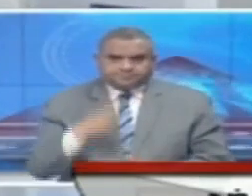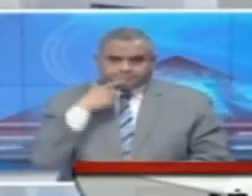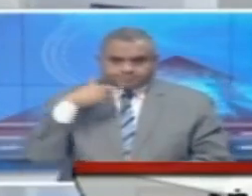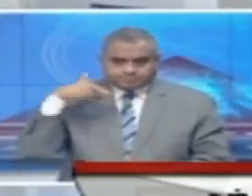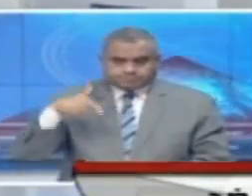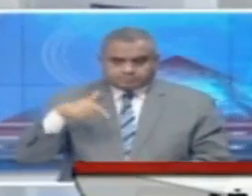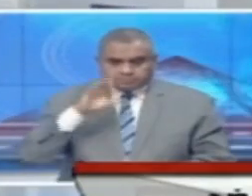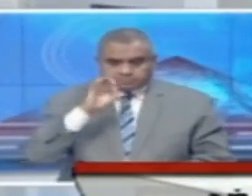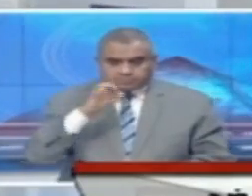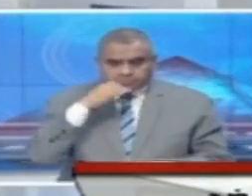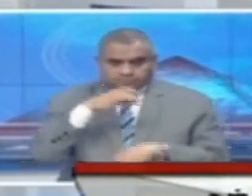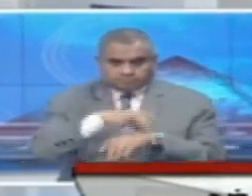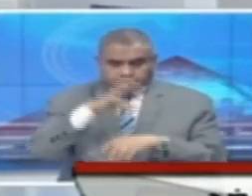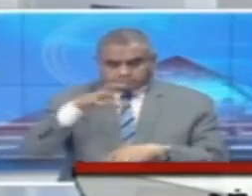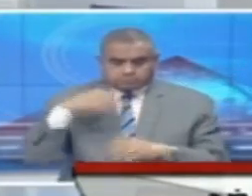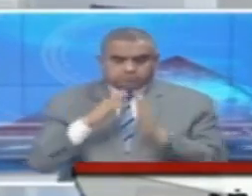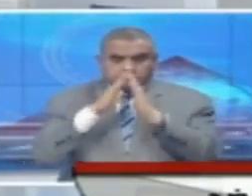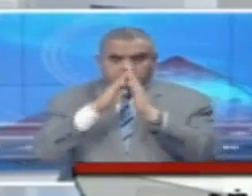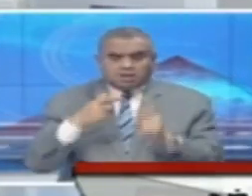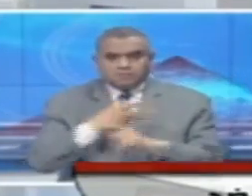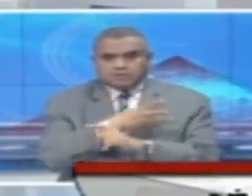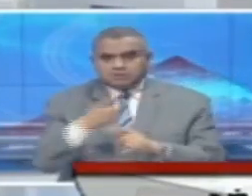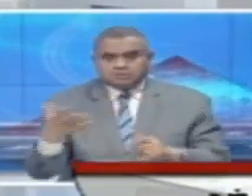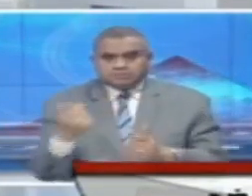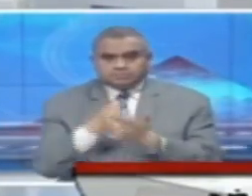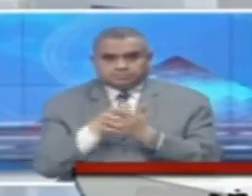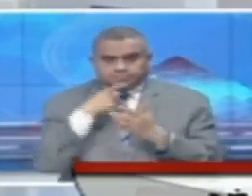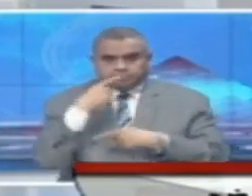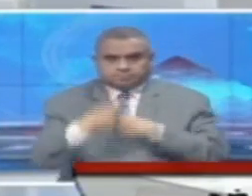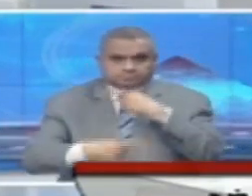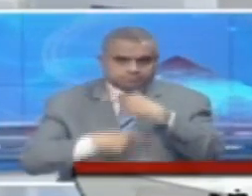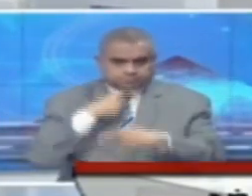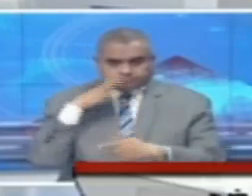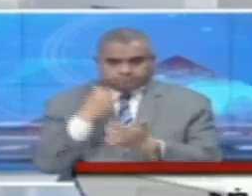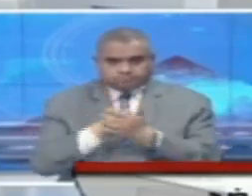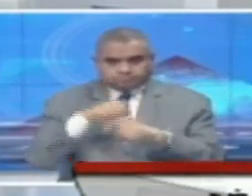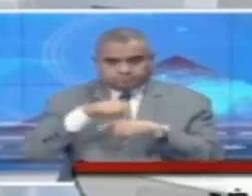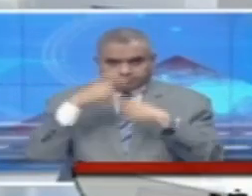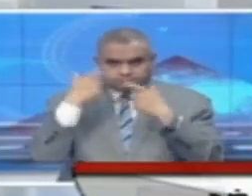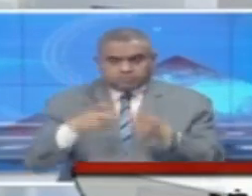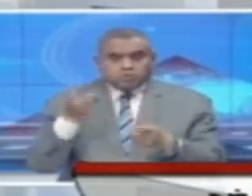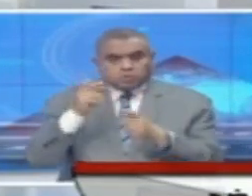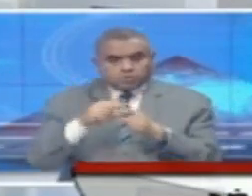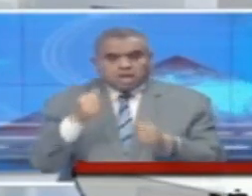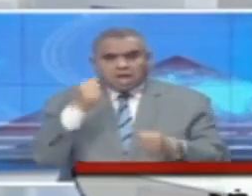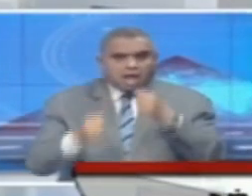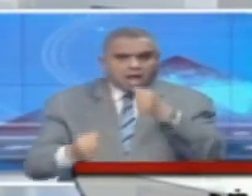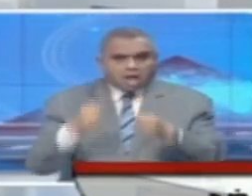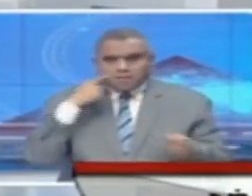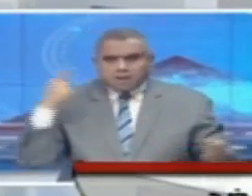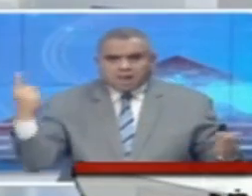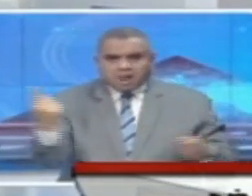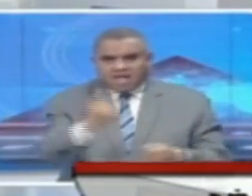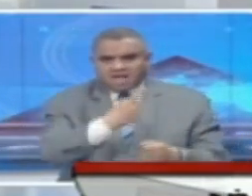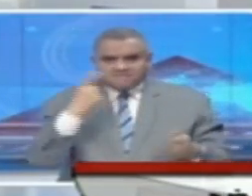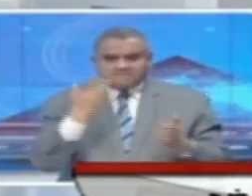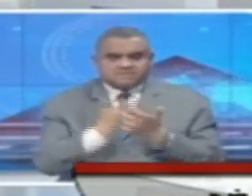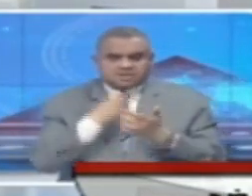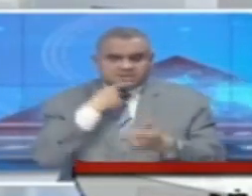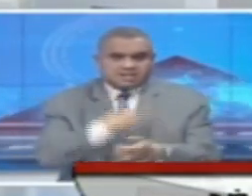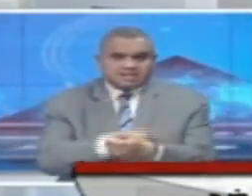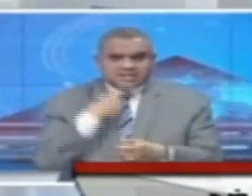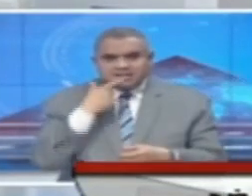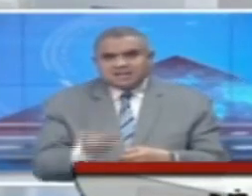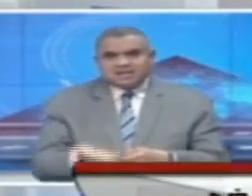429 مركز طبي بمحافظات مصر كافة، وكذلك هناك قوافل متحركة لتوفير هذه التطعيمات لكبار السن